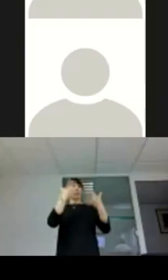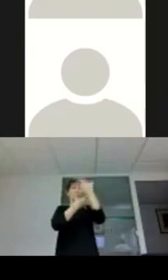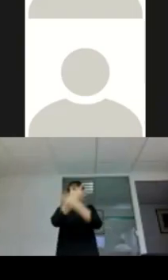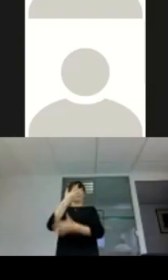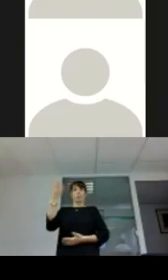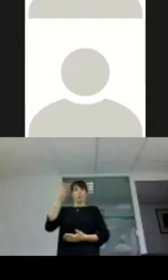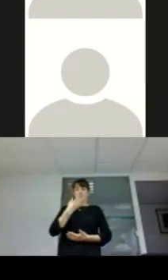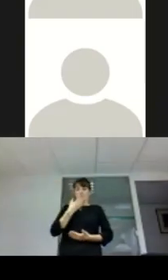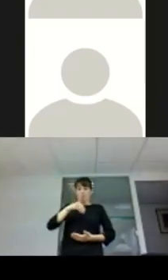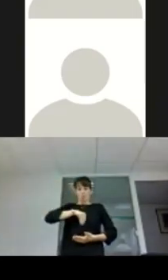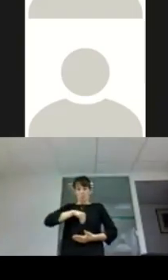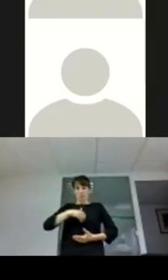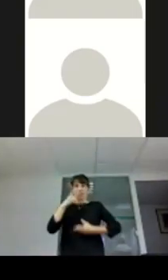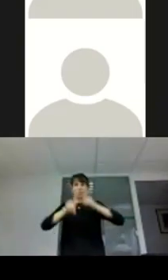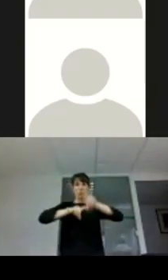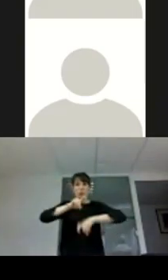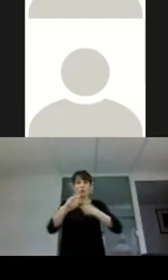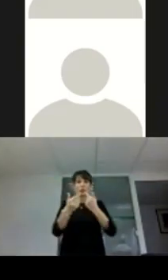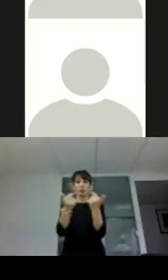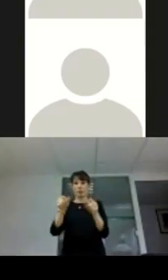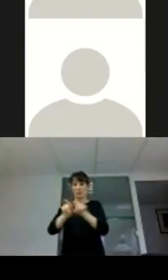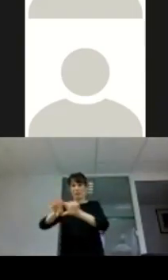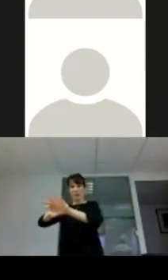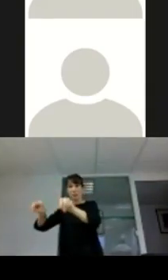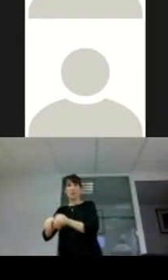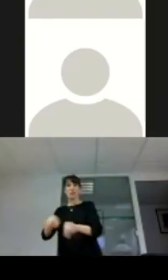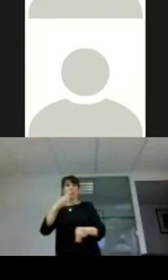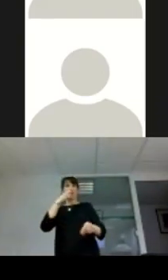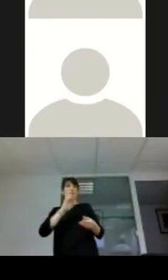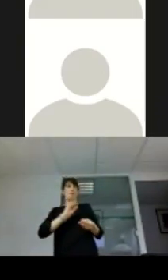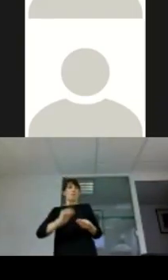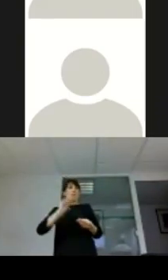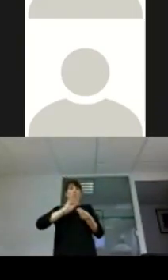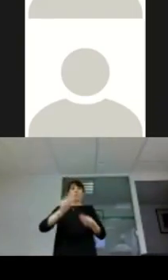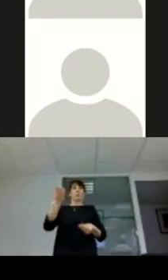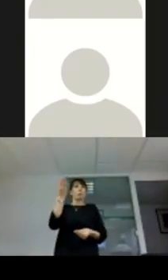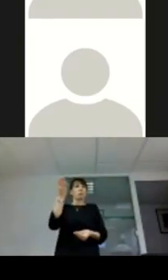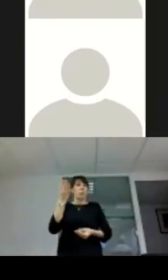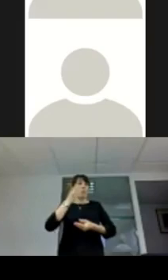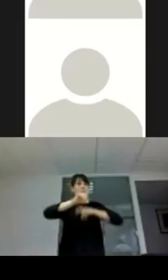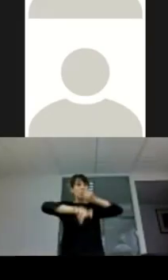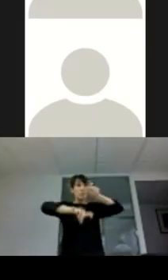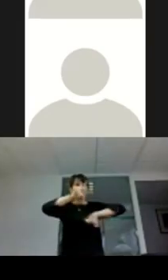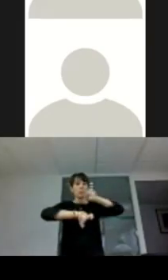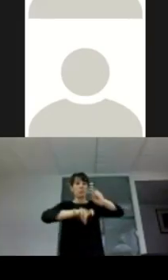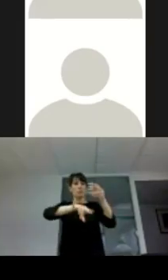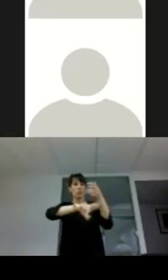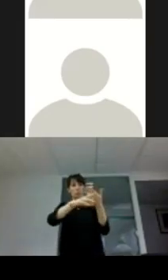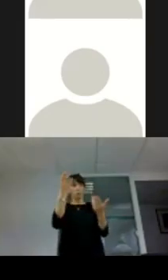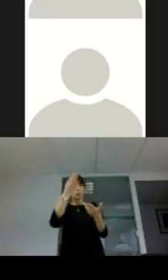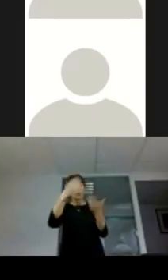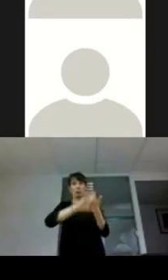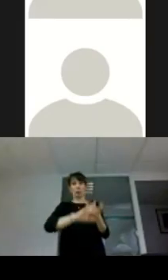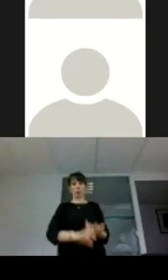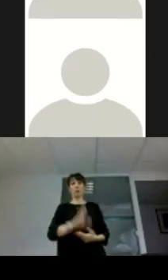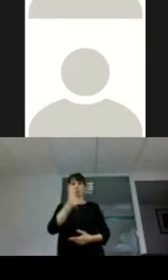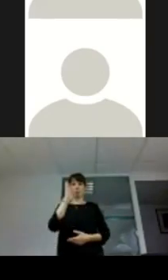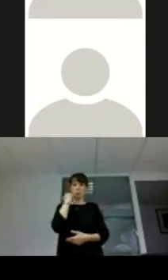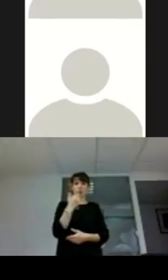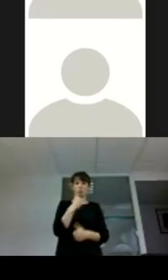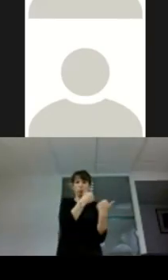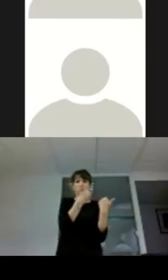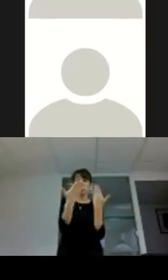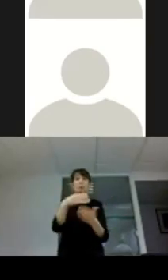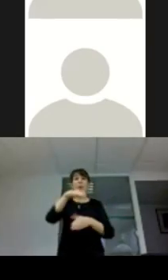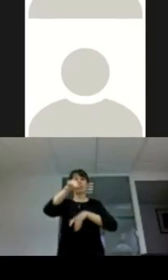familles peuvent se retrouver un peu perplexes par rapport à ce genre de prise en charge de